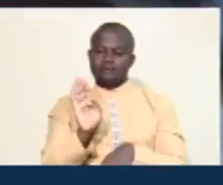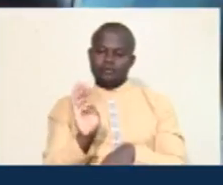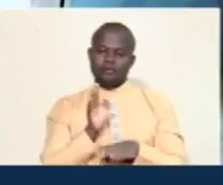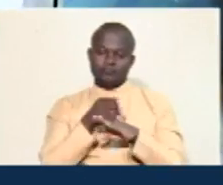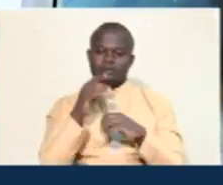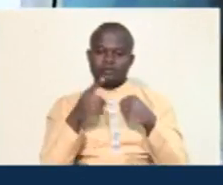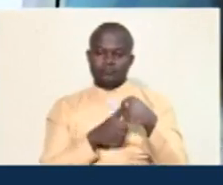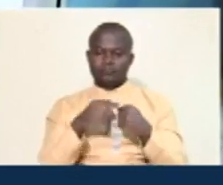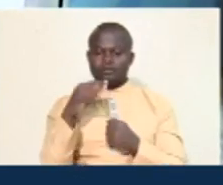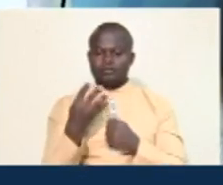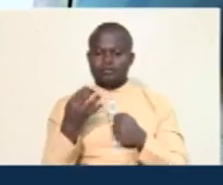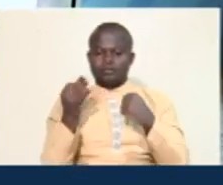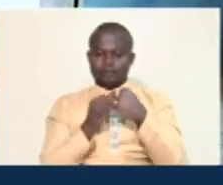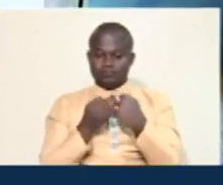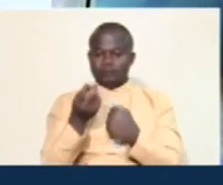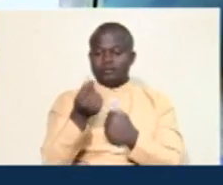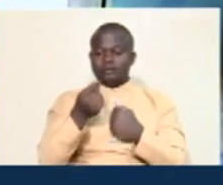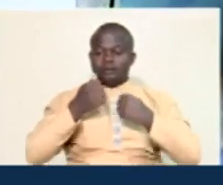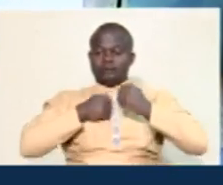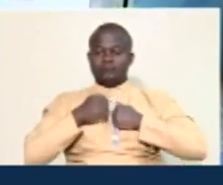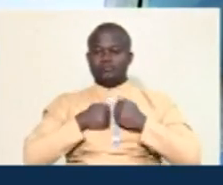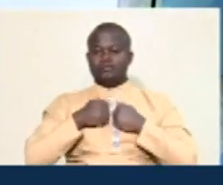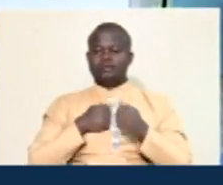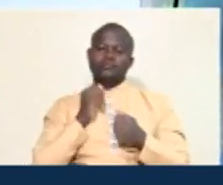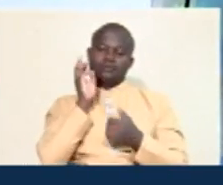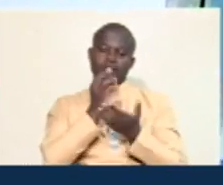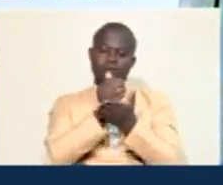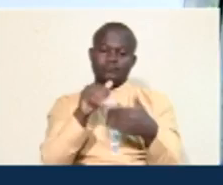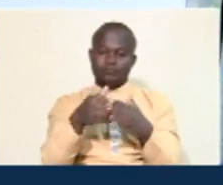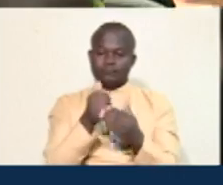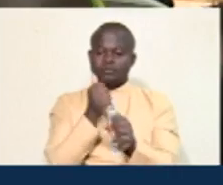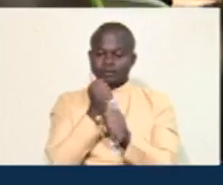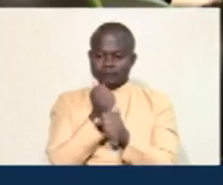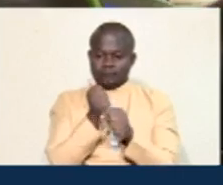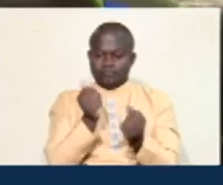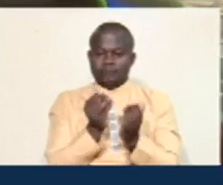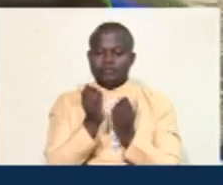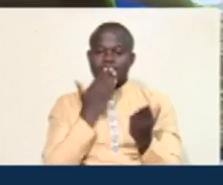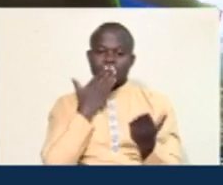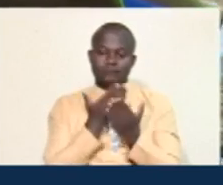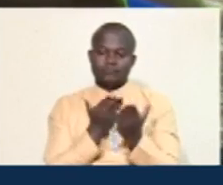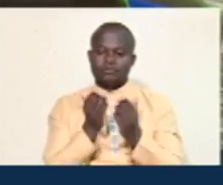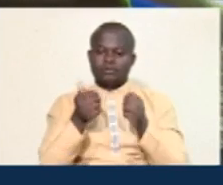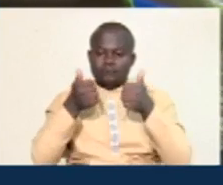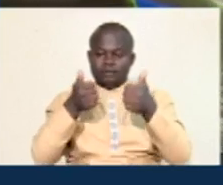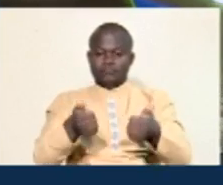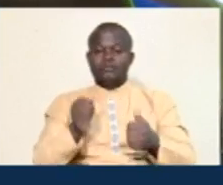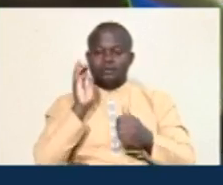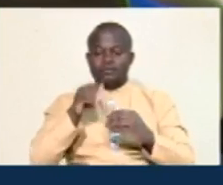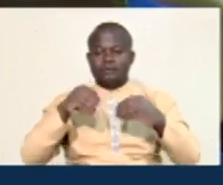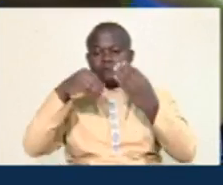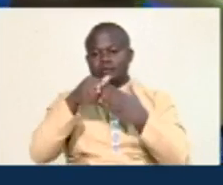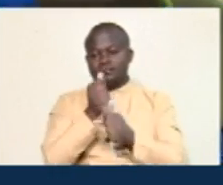kuri 348 z'amafaranga y'u Rwanda bikazafasha rero kunoza imitangire ya serivisi z'imari zizatangwa